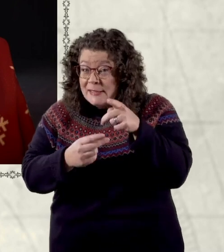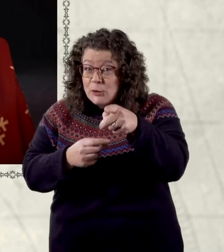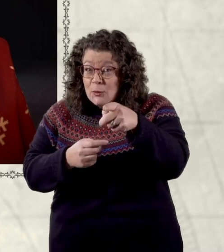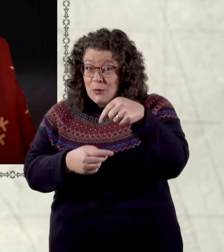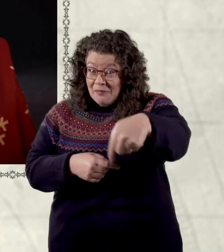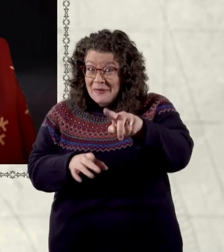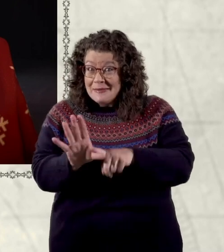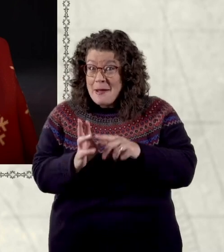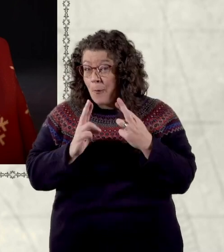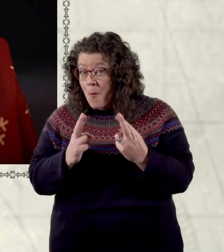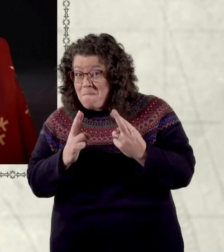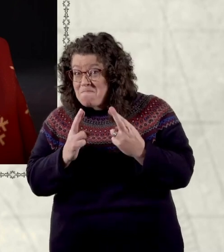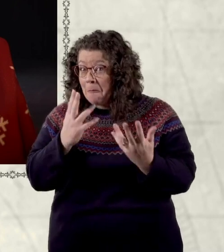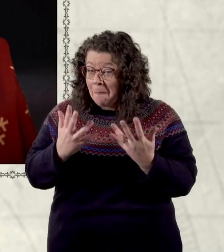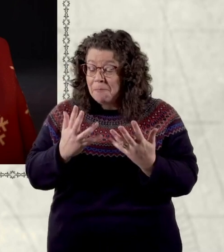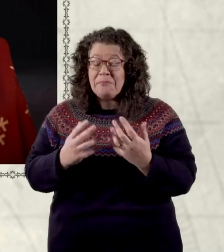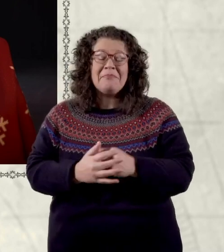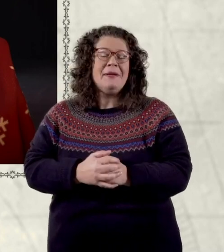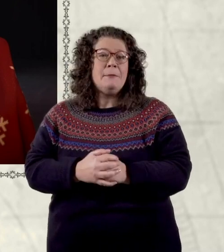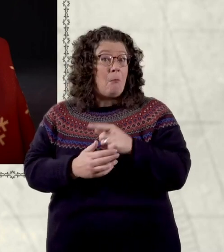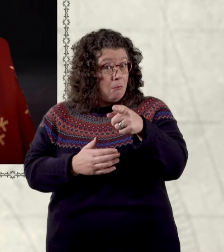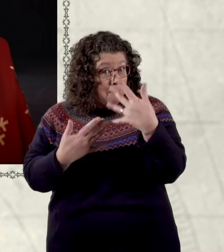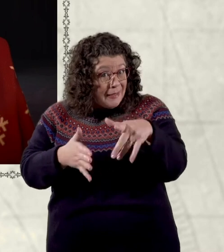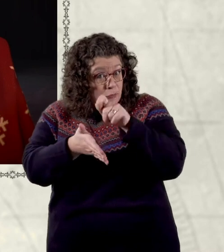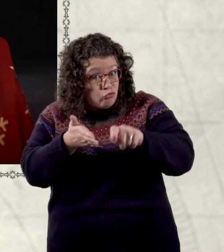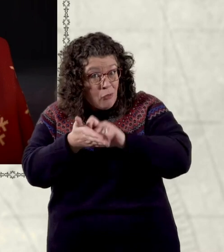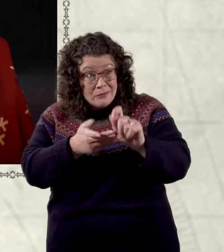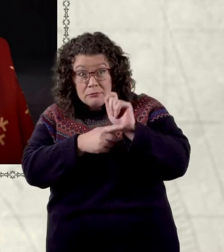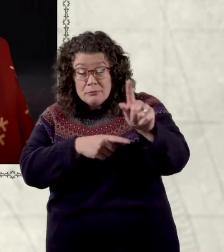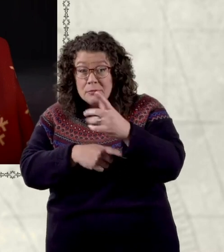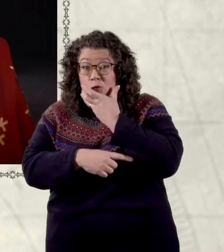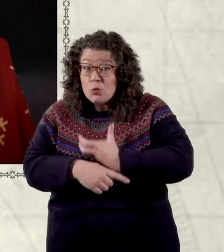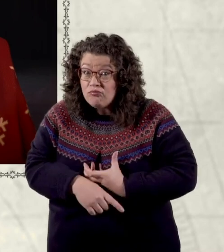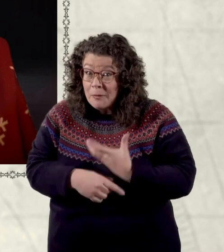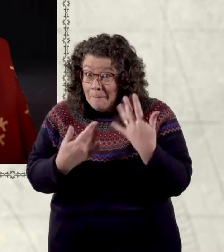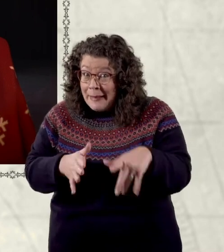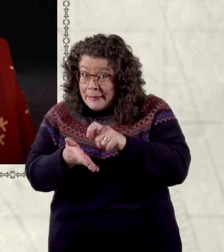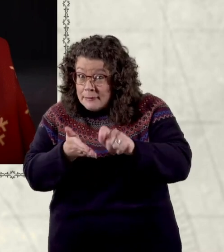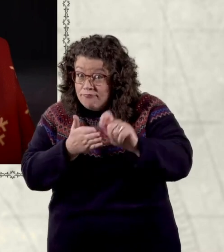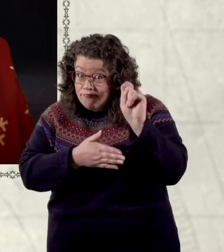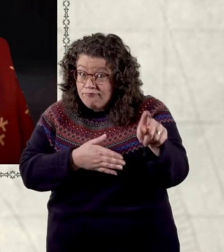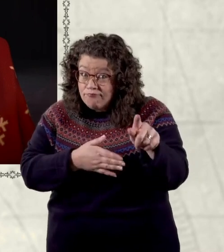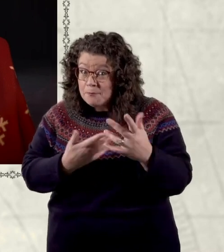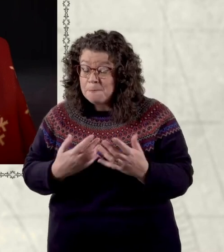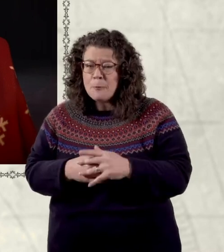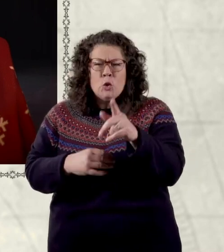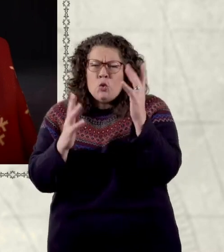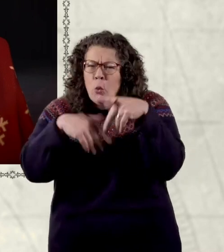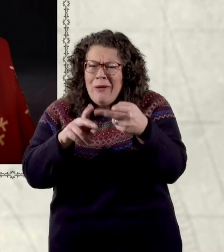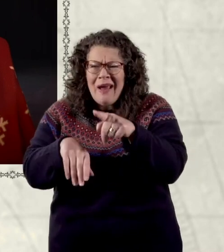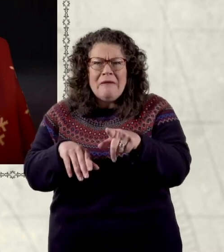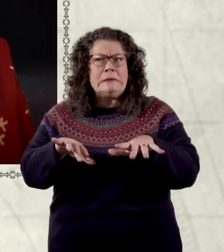Gobeithio daw Sion Corn ato chi. I chi di sgwennu ato fe to? Pidwch y becso. Digon o